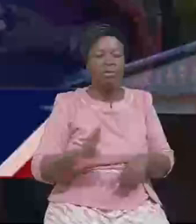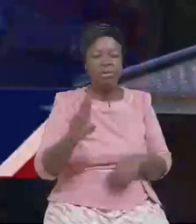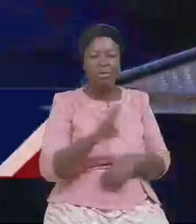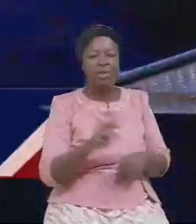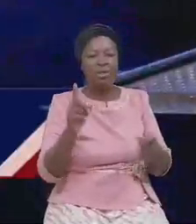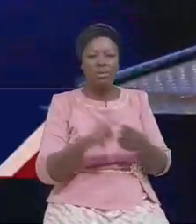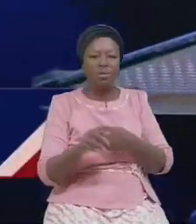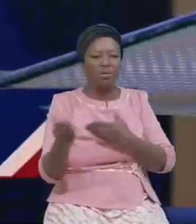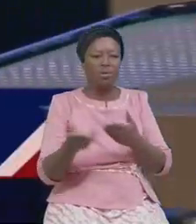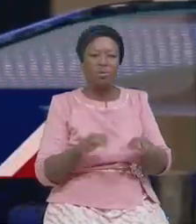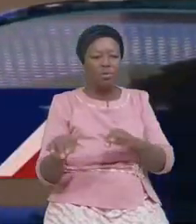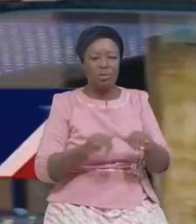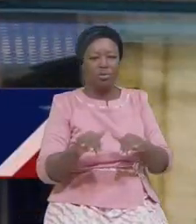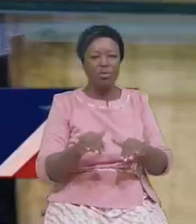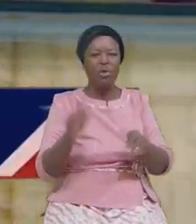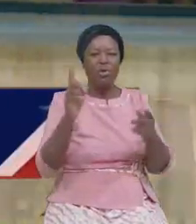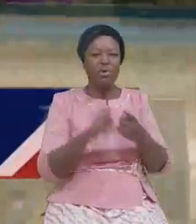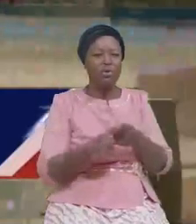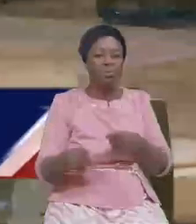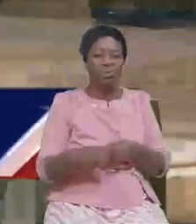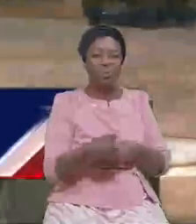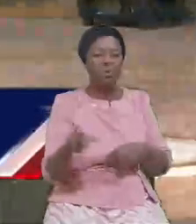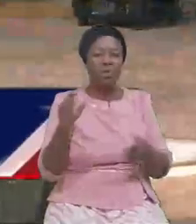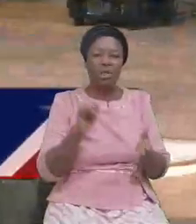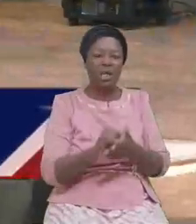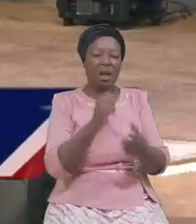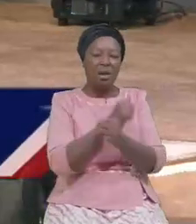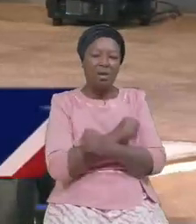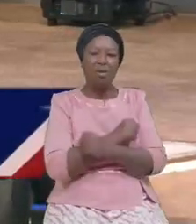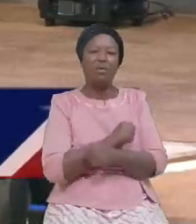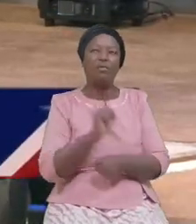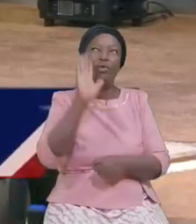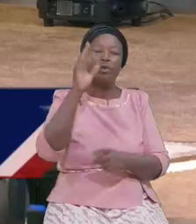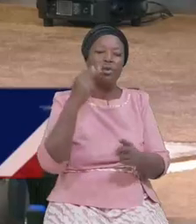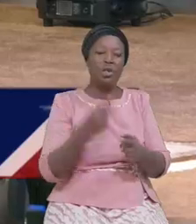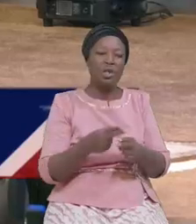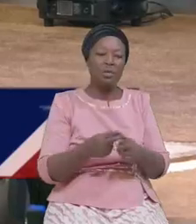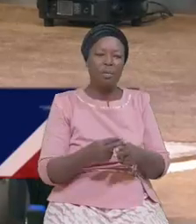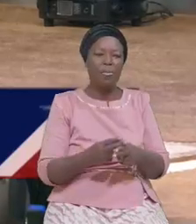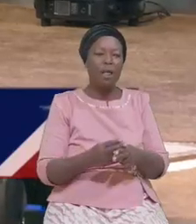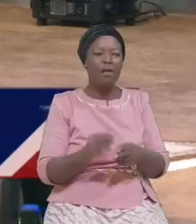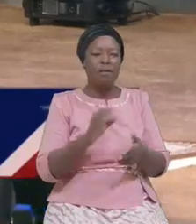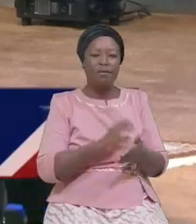voie de tes statuts pour que je la retienne jusqu'à la fin. Le verset, le